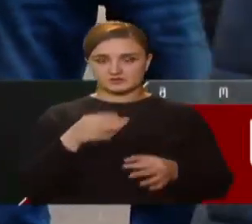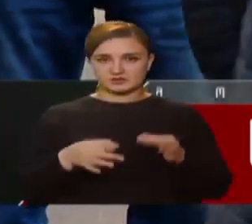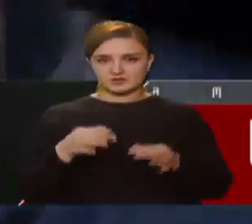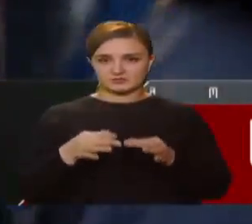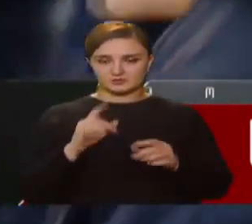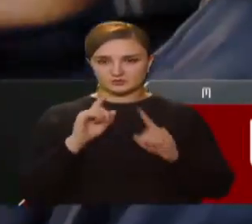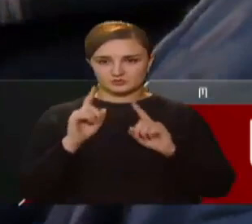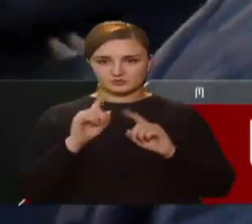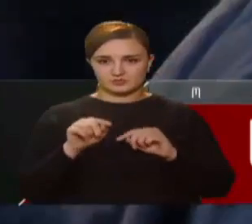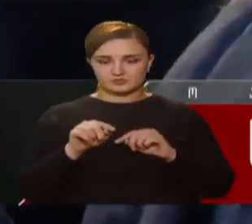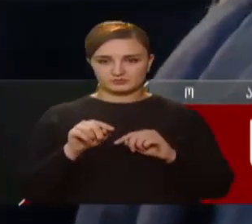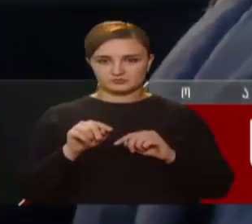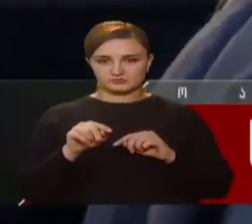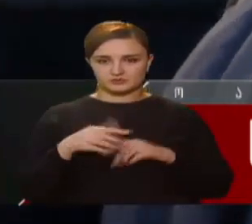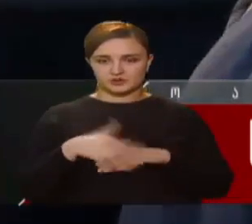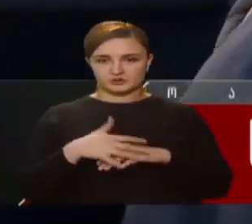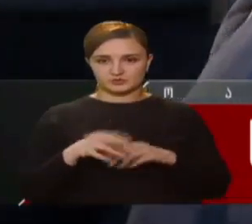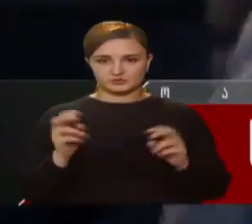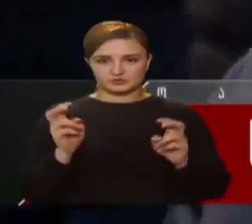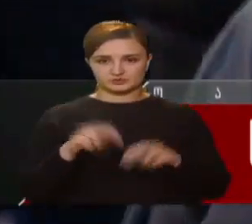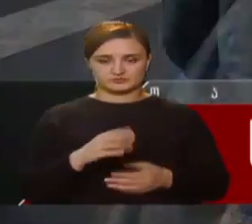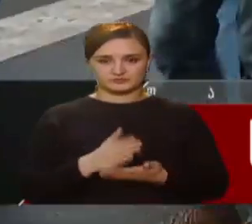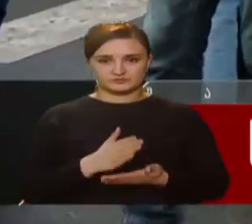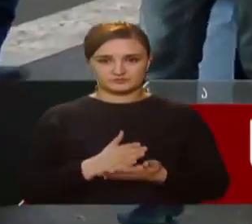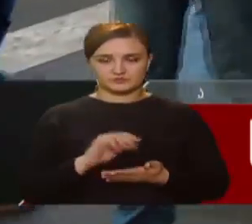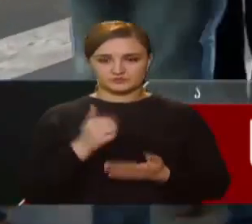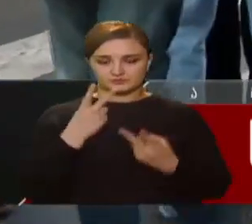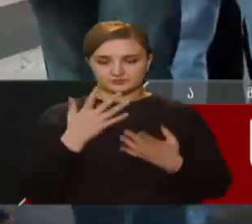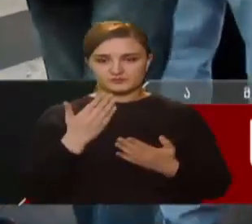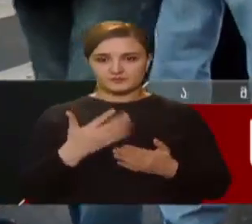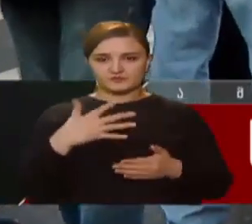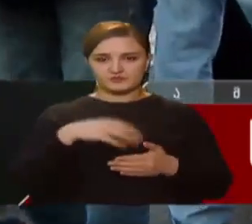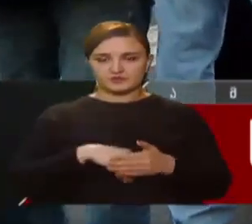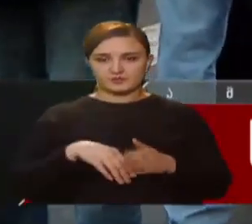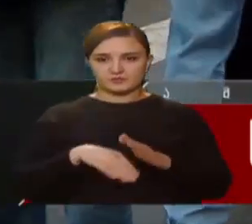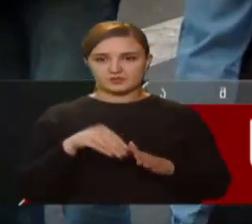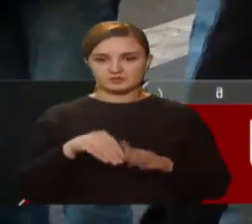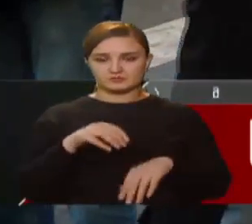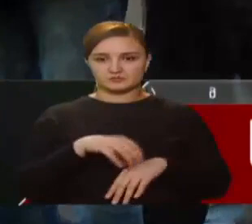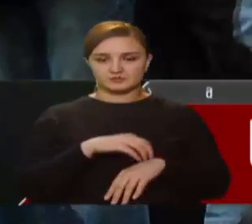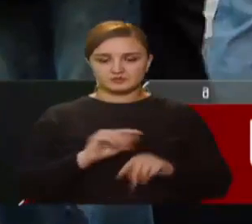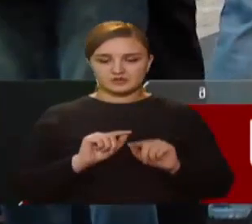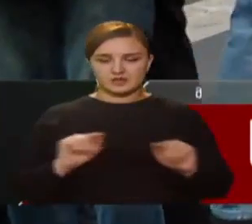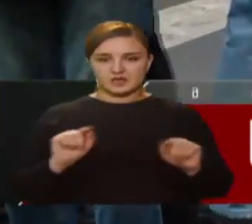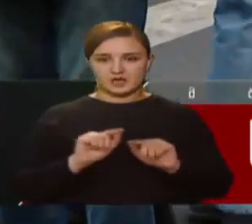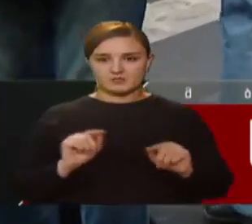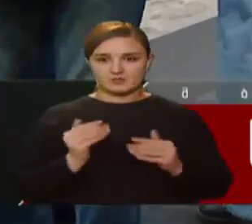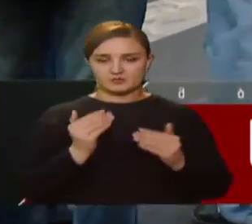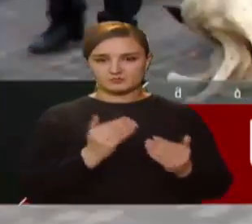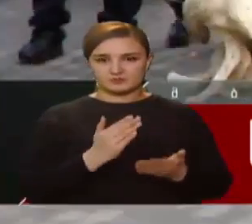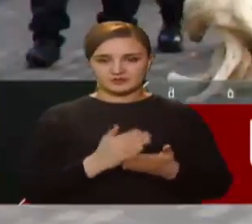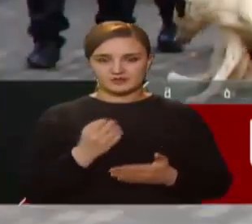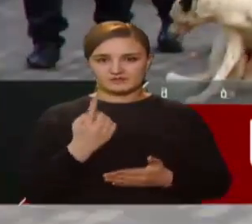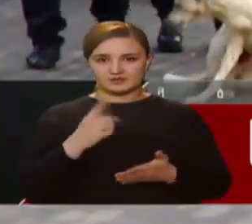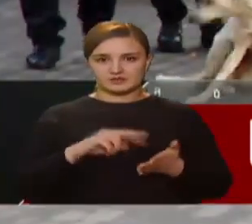სასამართლოს ხდომების პარალელურად სასამართლოს ეზოშია შესაძლებელი. Როგორც ჩანს, მათი შიდა პარტიული არჩევნების პიარ კამპანიის განუყოფელი ნაწილია კიდევ